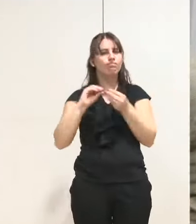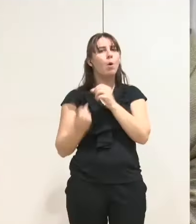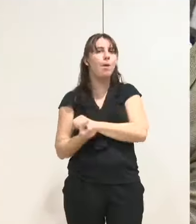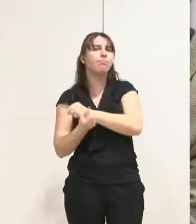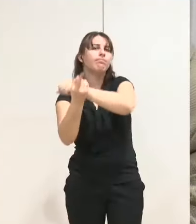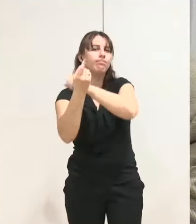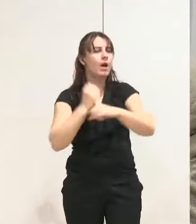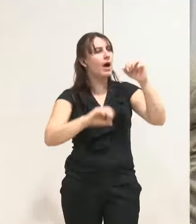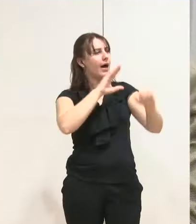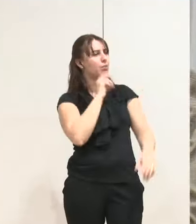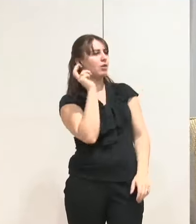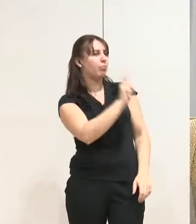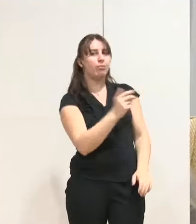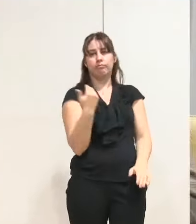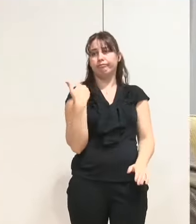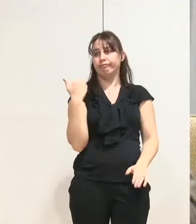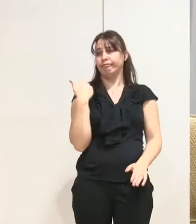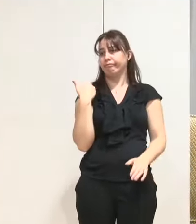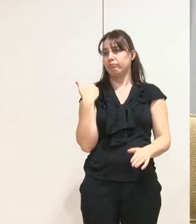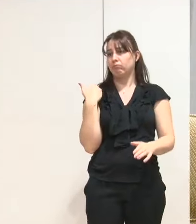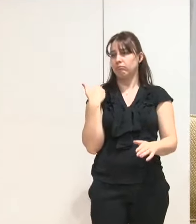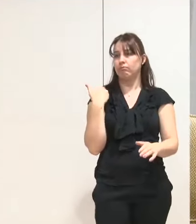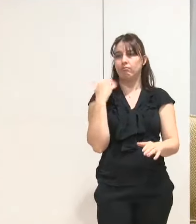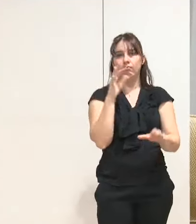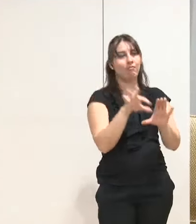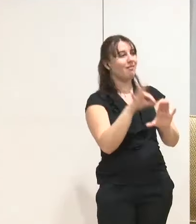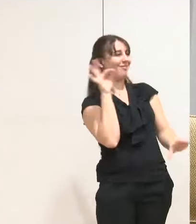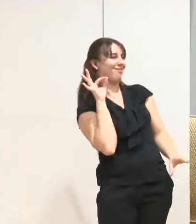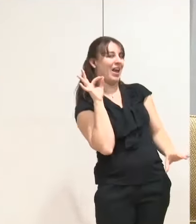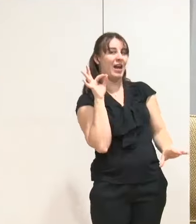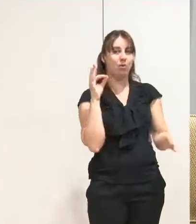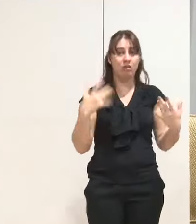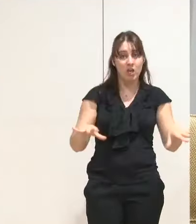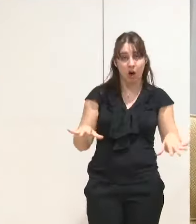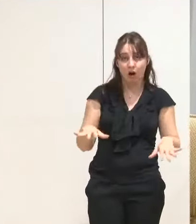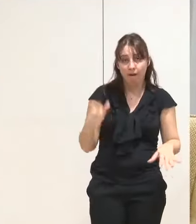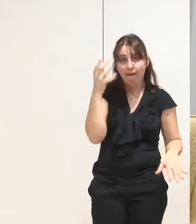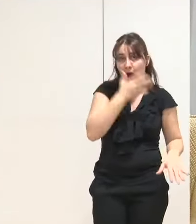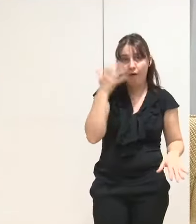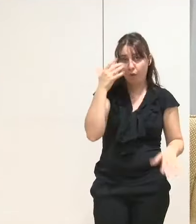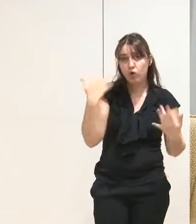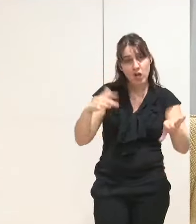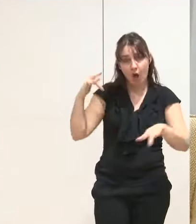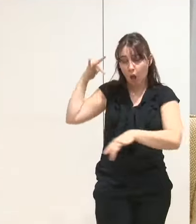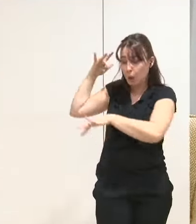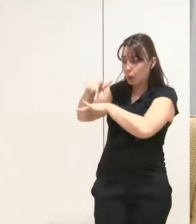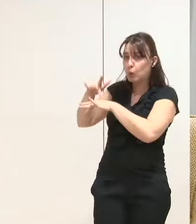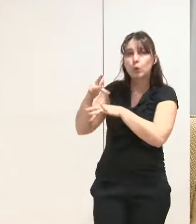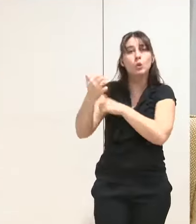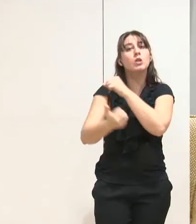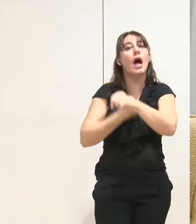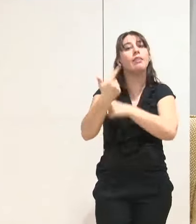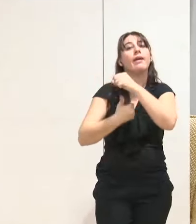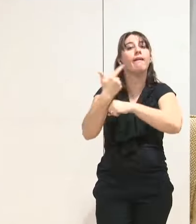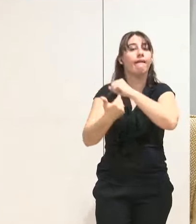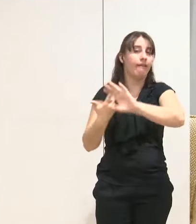les seuls responsables quand vous êtes arrivé à au responsabilités la situation était déjà plus que préoccupante ce